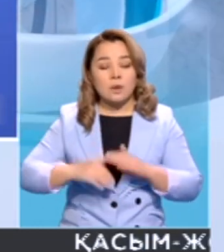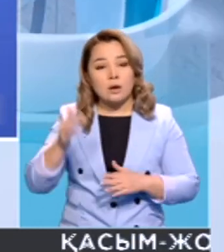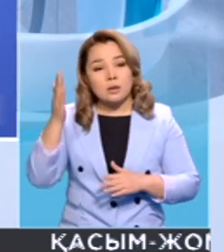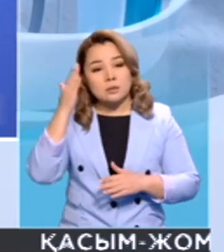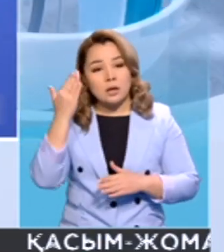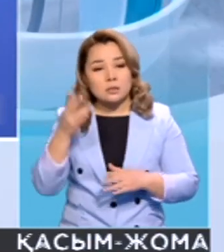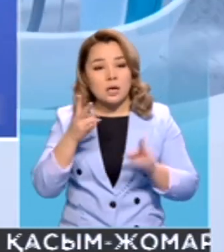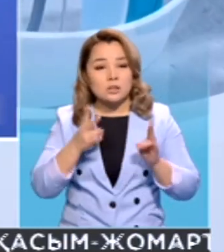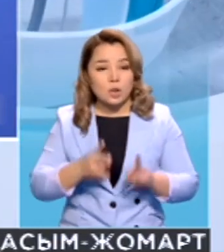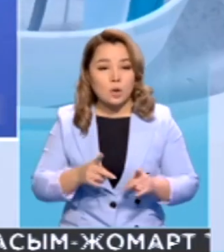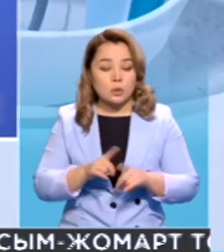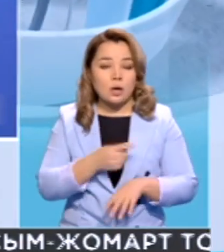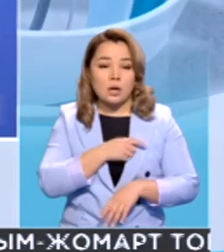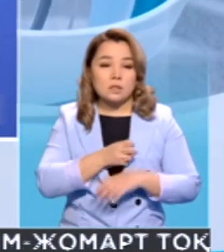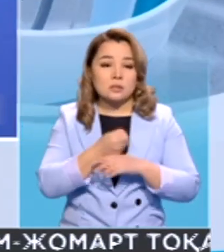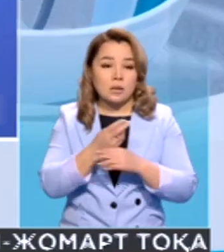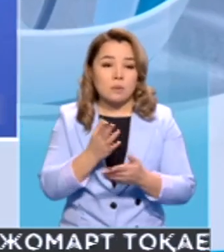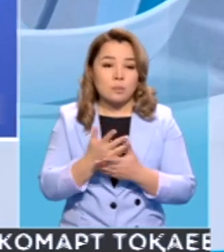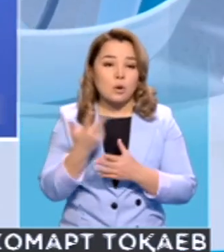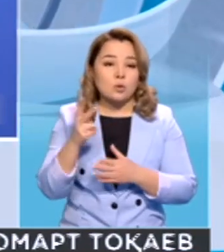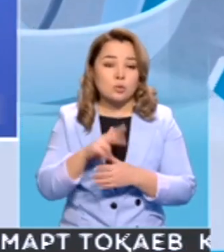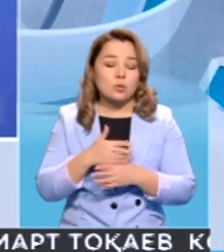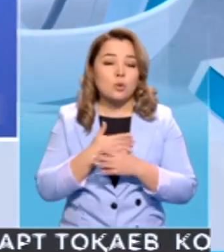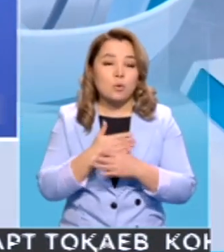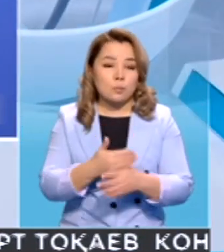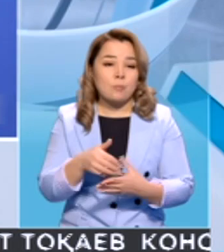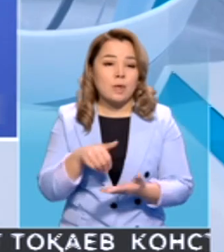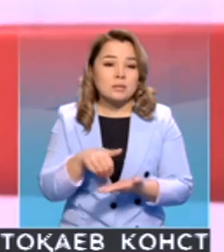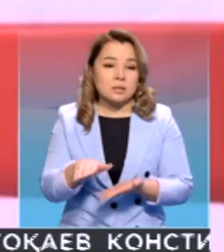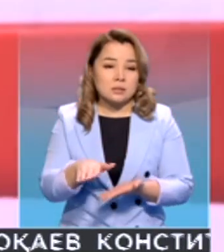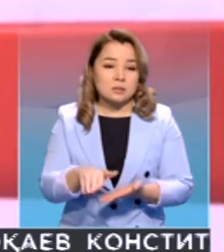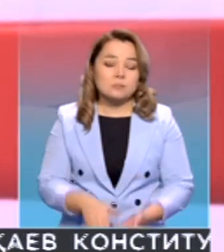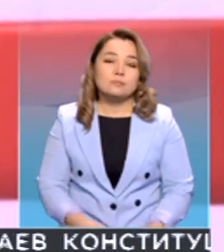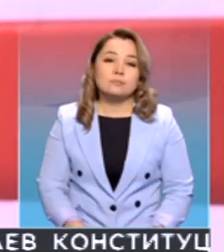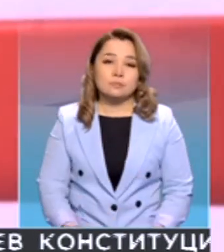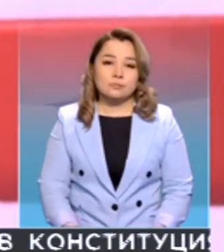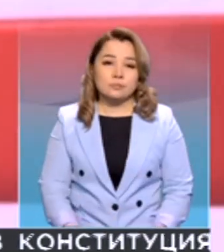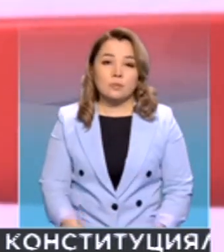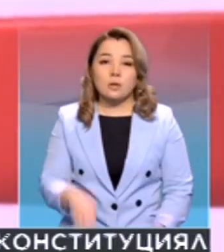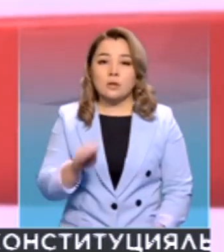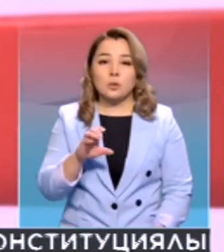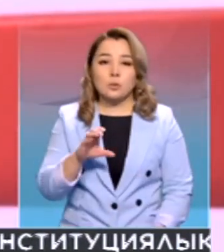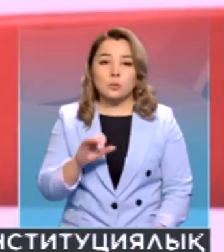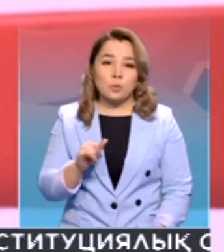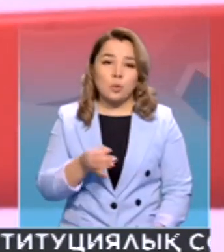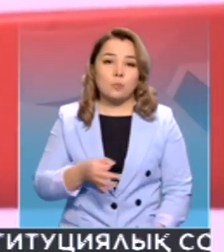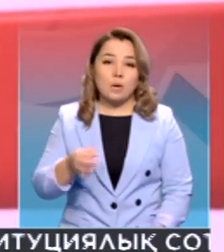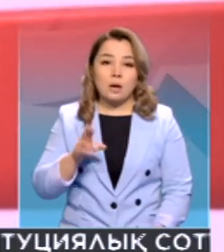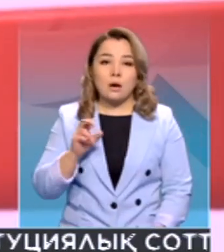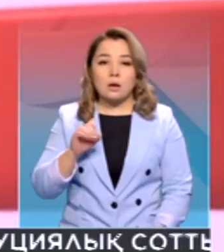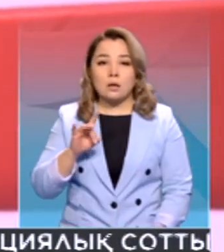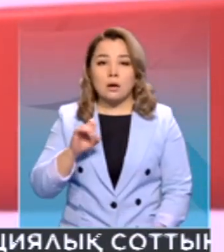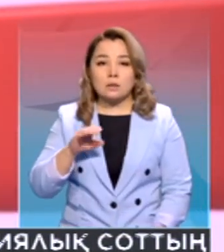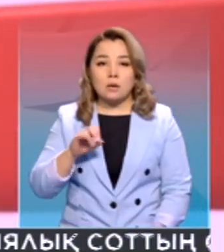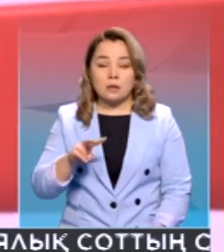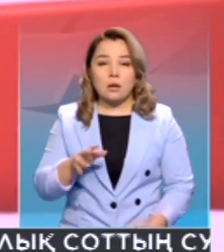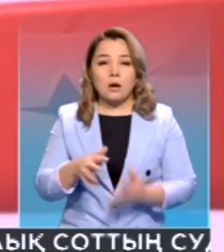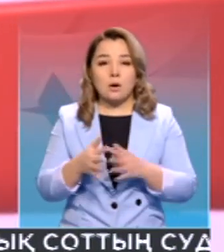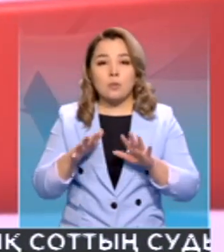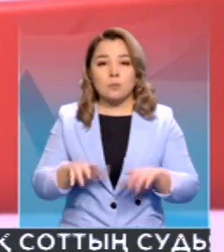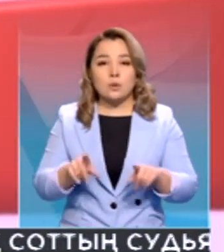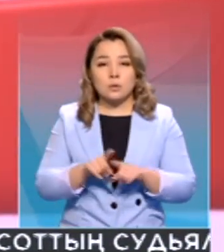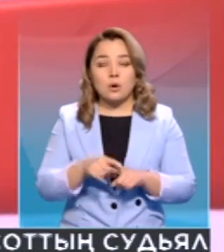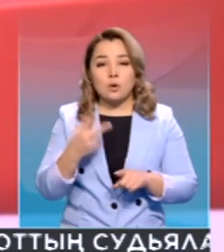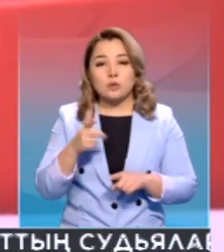жарақаттарымен ауруханаға жеткізсе, үшеуі көмектен бас тартты. Жетісу облысының Қаратал ауданының аумағында қарақұйрық атқан